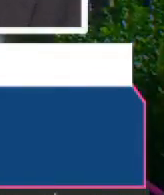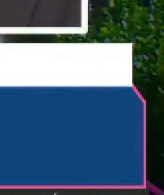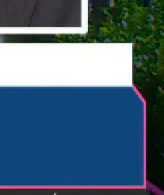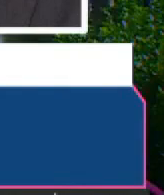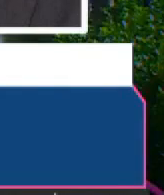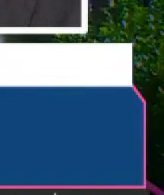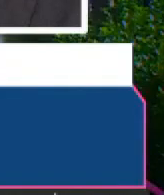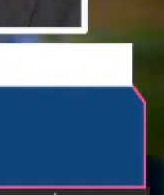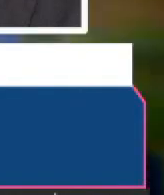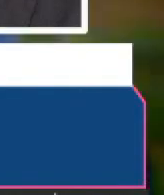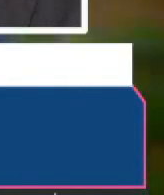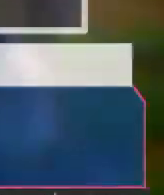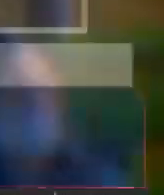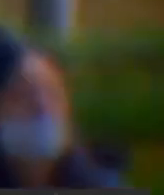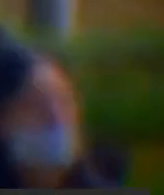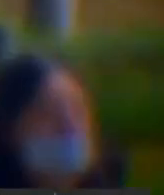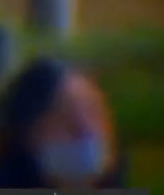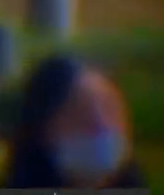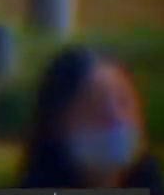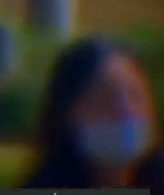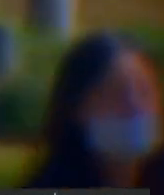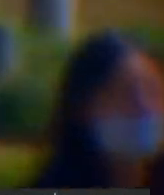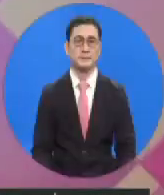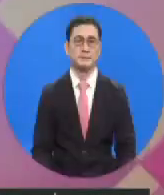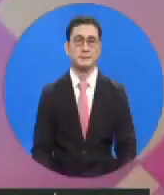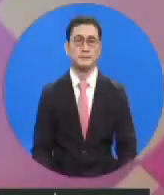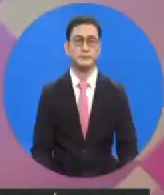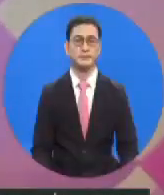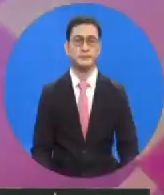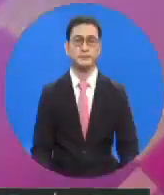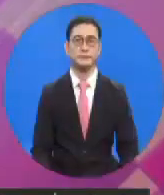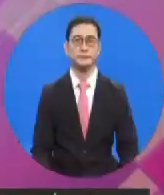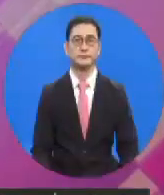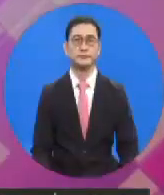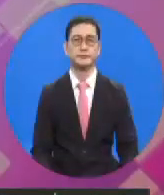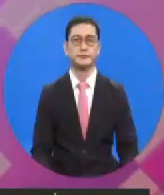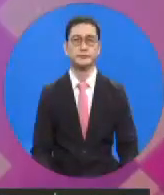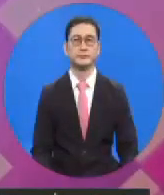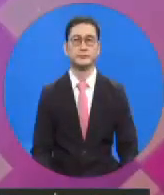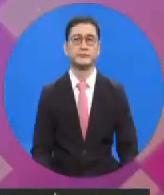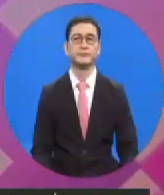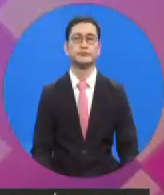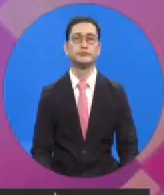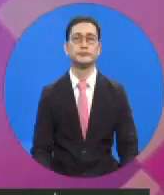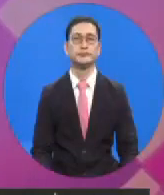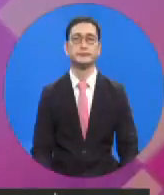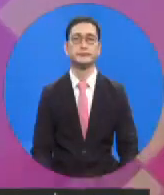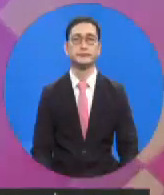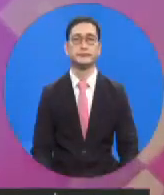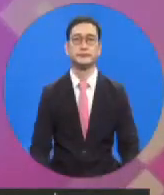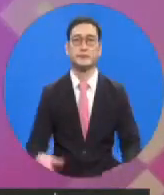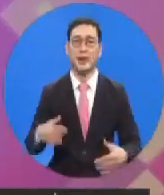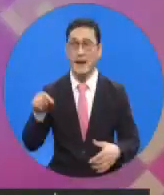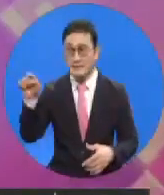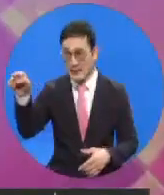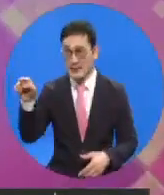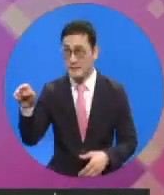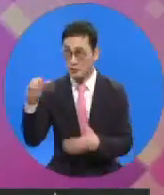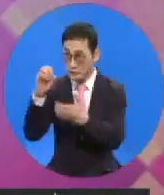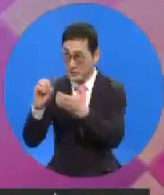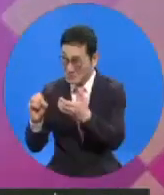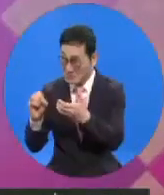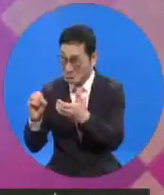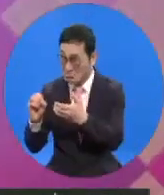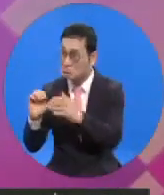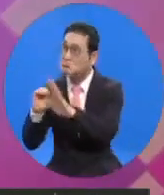갈 수도 있겠다 이렇게는 보고 있습니다. 자, 저희 돌직구쇼에서는 늘 이 돌다리도 두들겨보는 심정으로 팩트체크를 해서 보도를